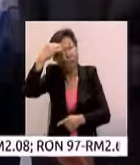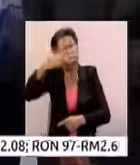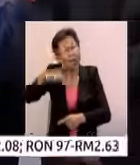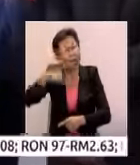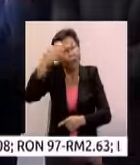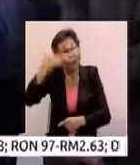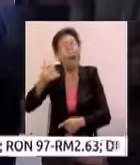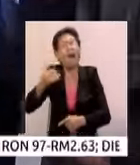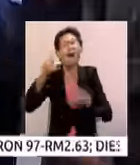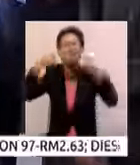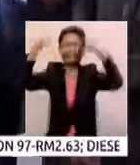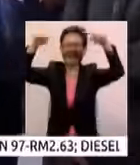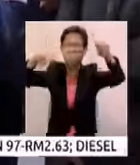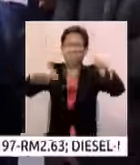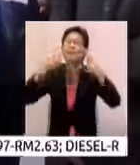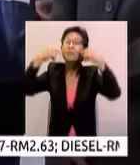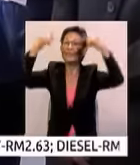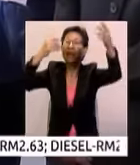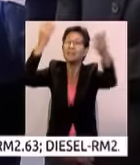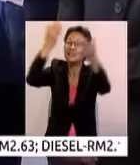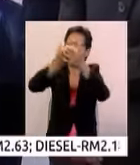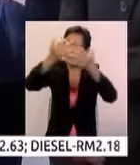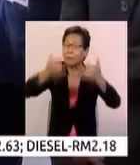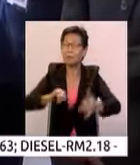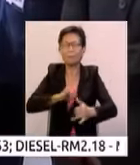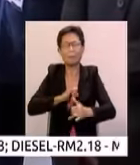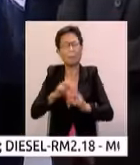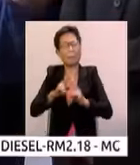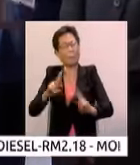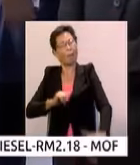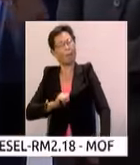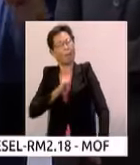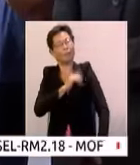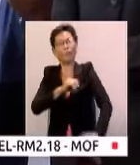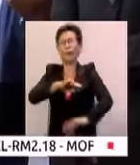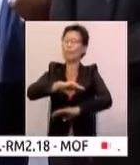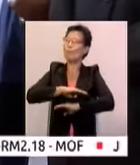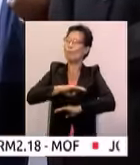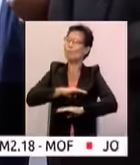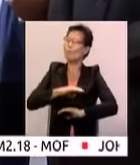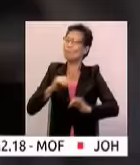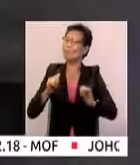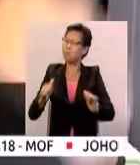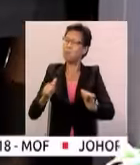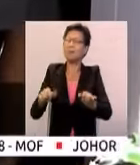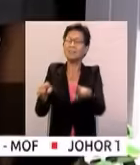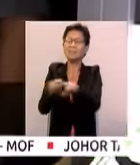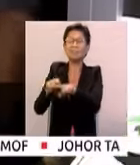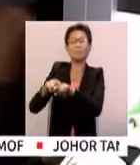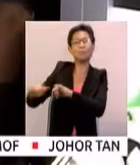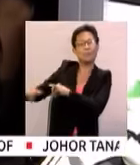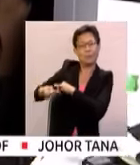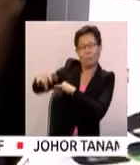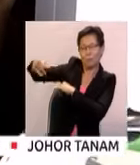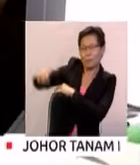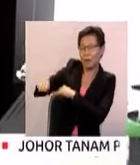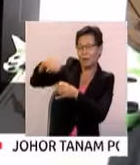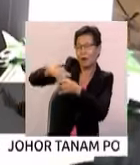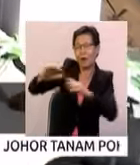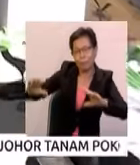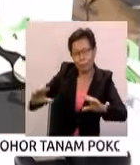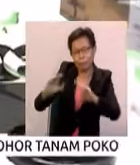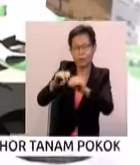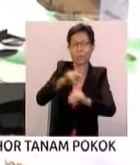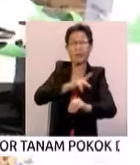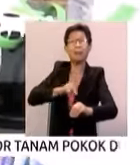5.19 yang sampai ke tahap ini saya amat berbangga dan puas hati. Begitulah juga Perdana Menteri dalam mesyuarat kabinet